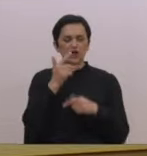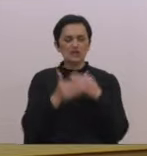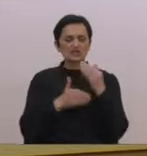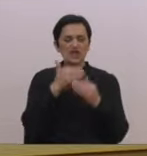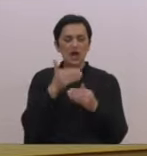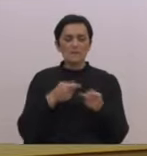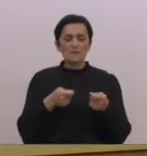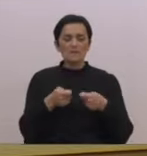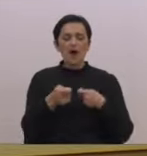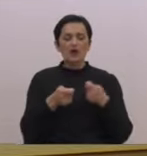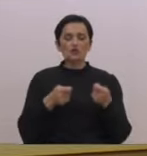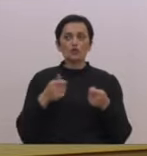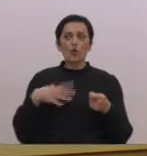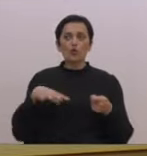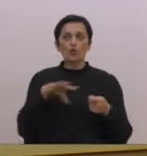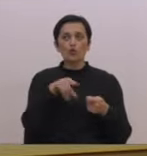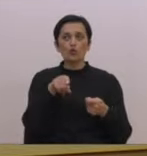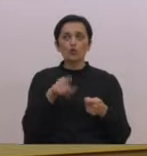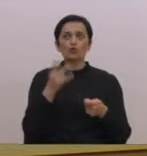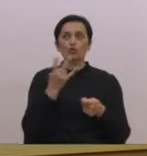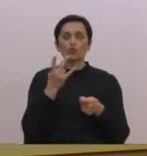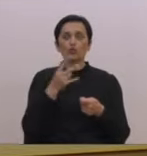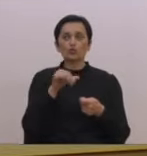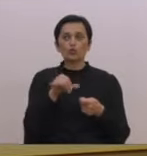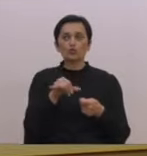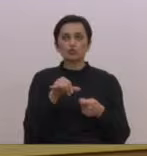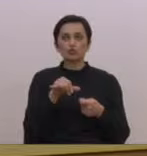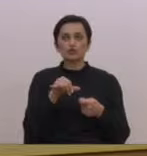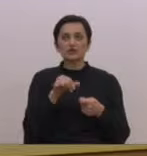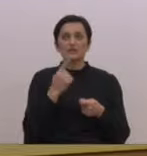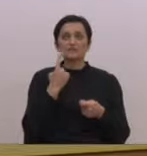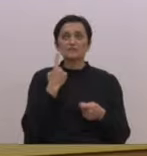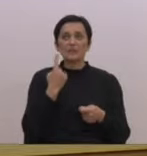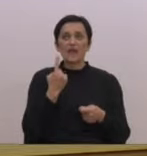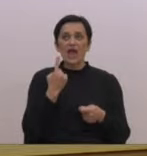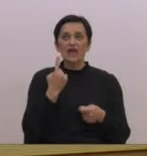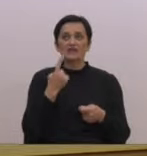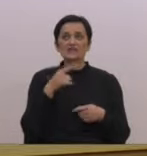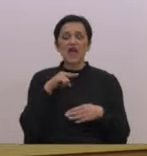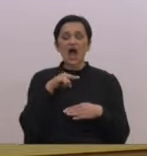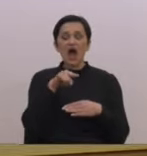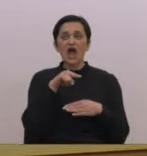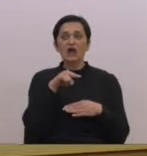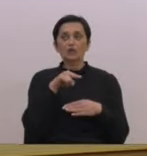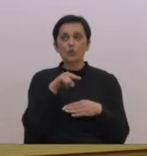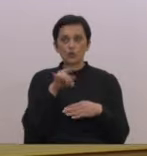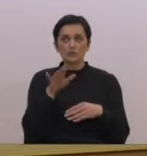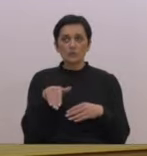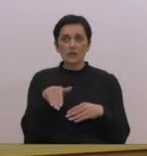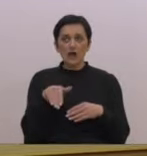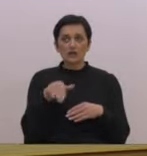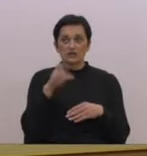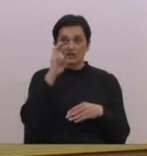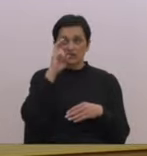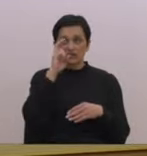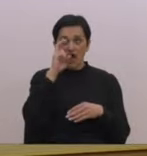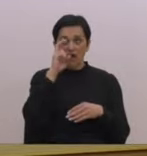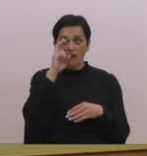martos kvehana, masunda gaachides, irti aeroporti mainz, sahantiko